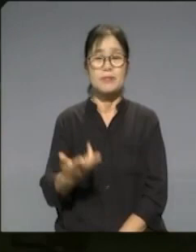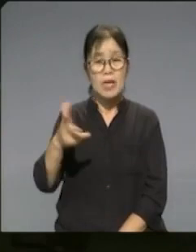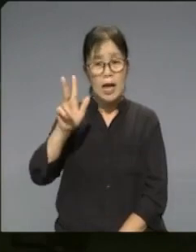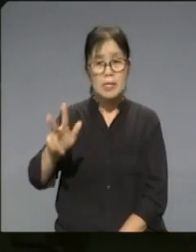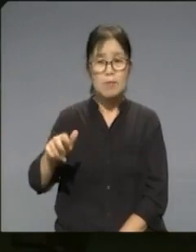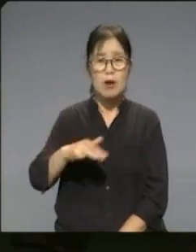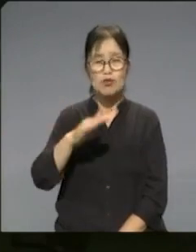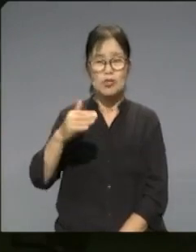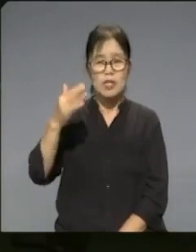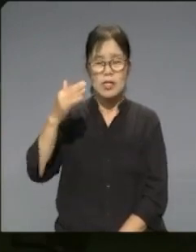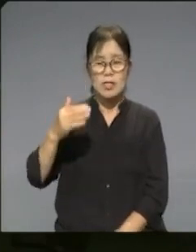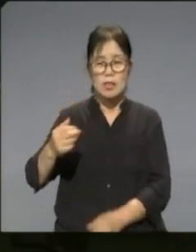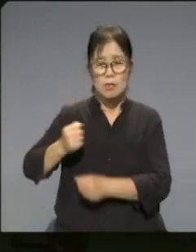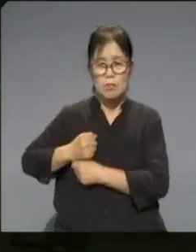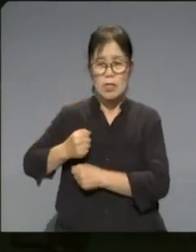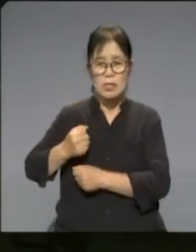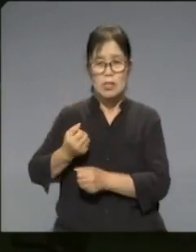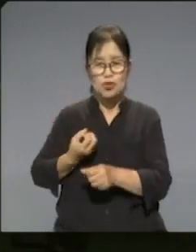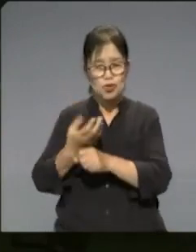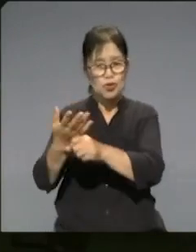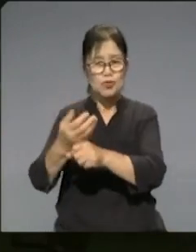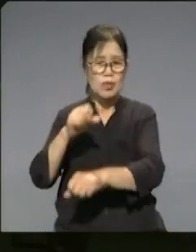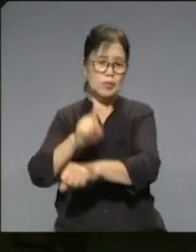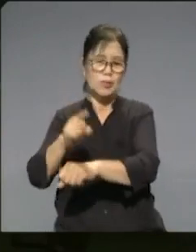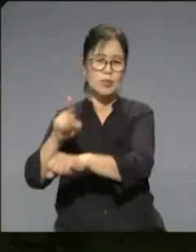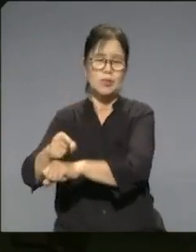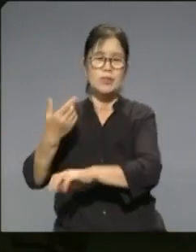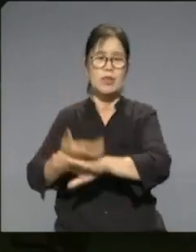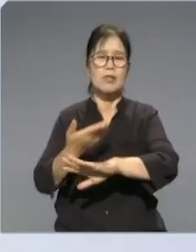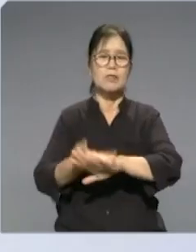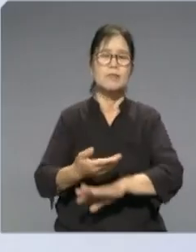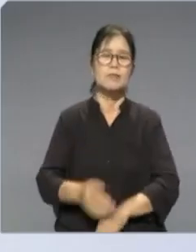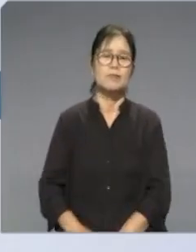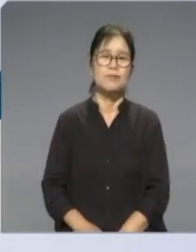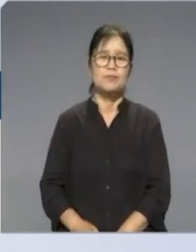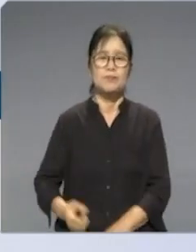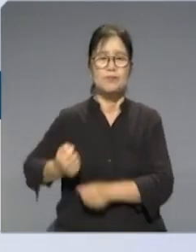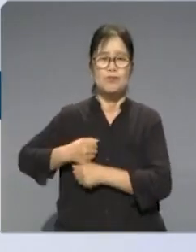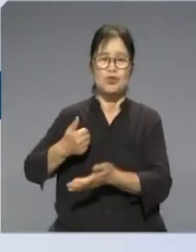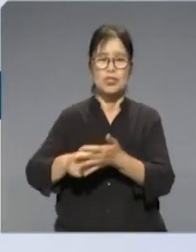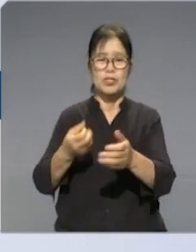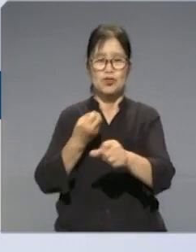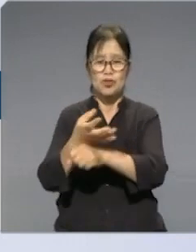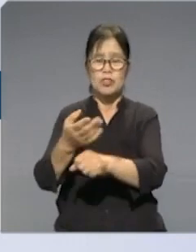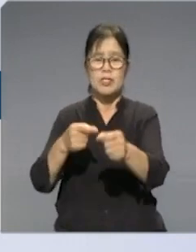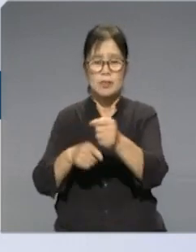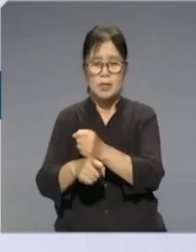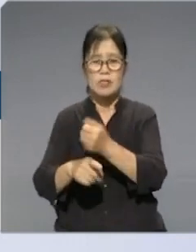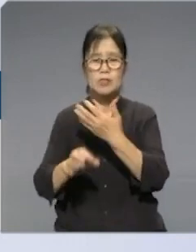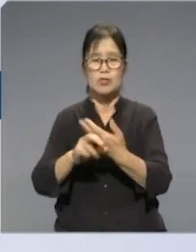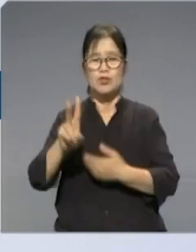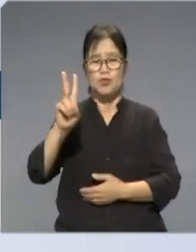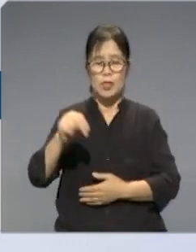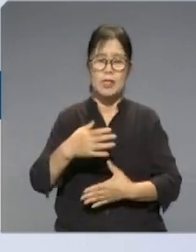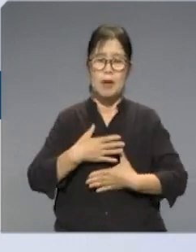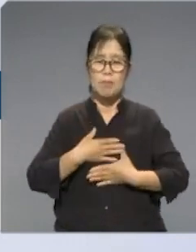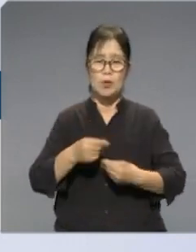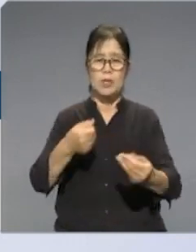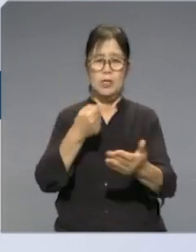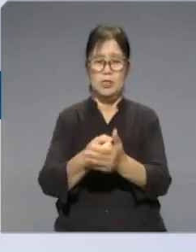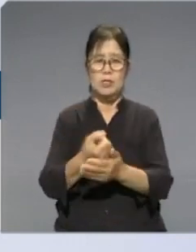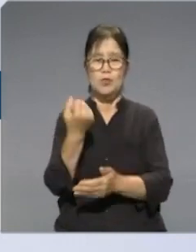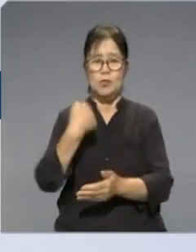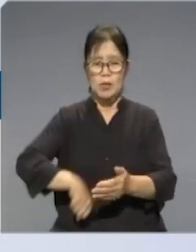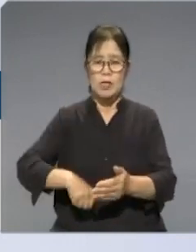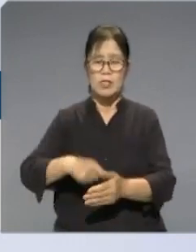우리 방산 수출과는 엄연히 성격이 다릅니다. 무기 수출을 의미하는 것이라면 유엔 안보리 결의를